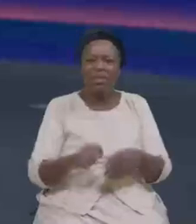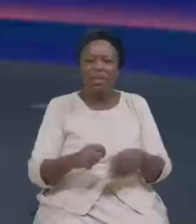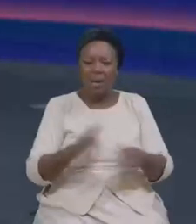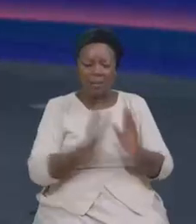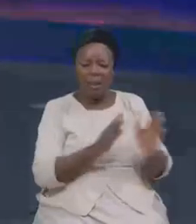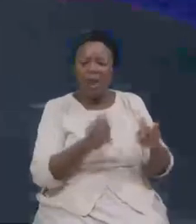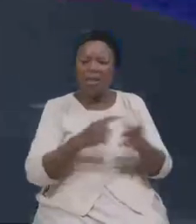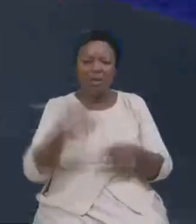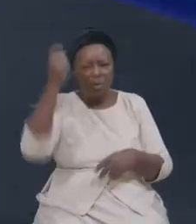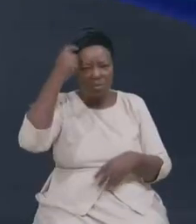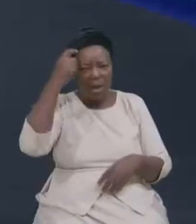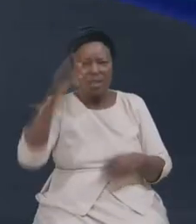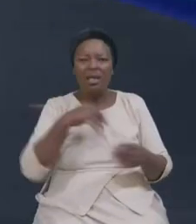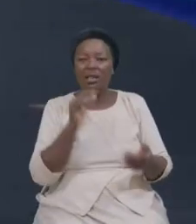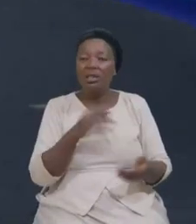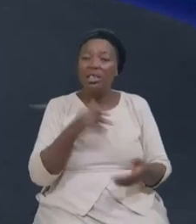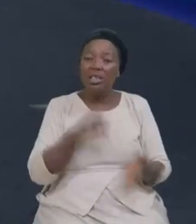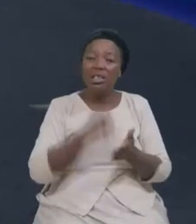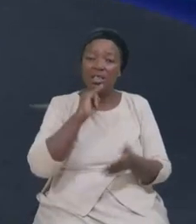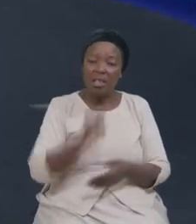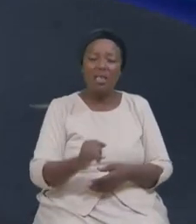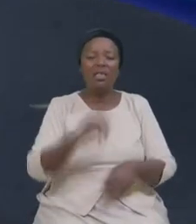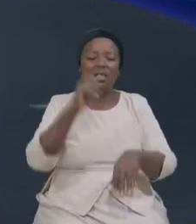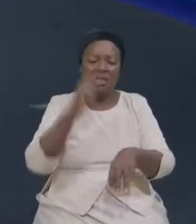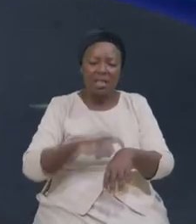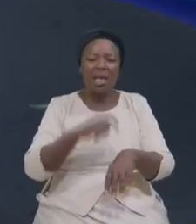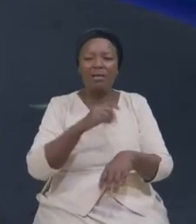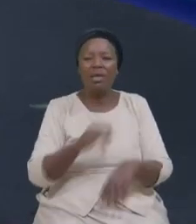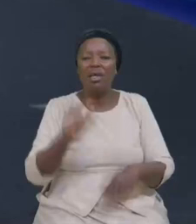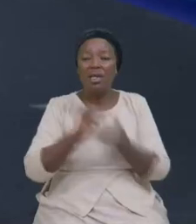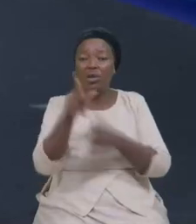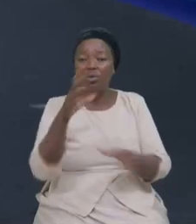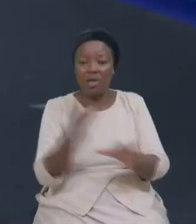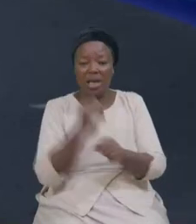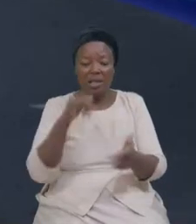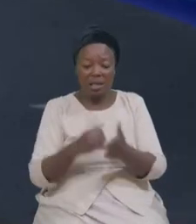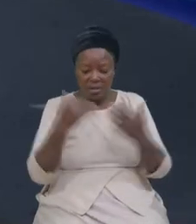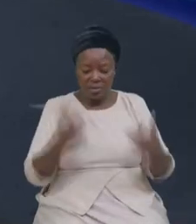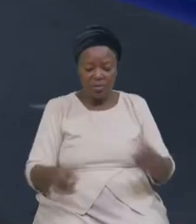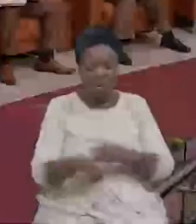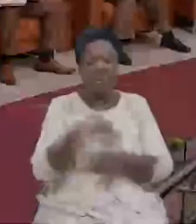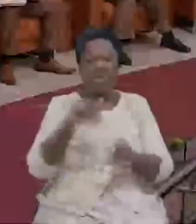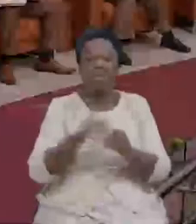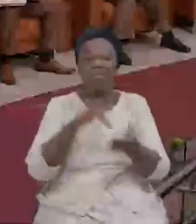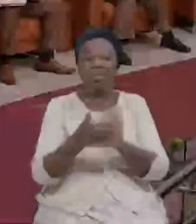vis, c'est intemporel. Es-tu là aujourd'hui au nom de Jésus?